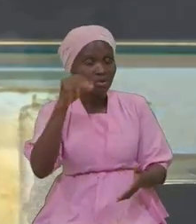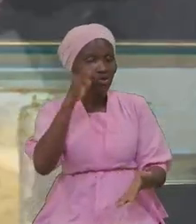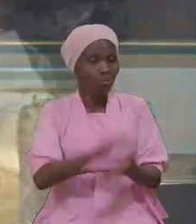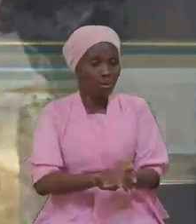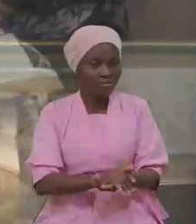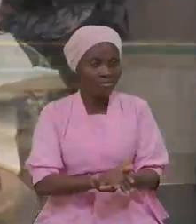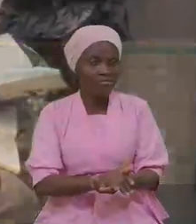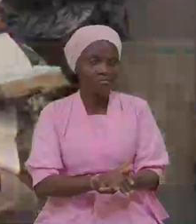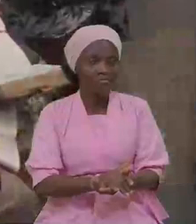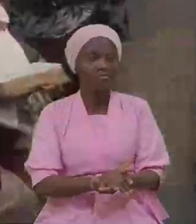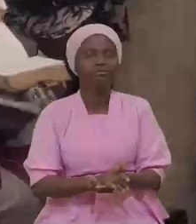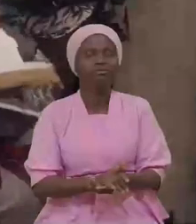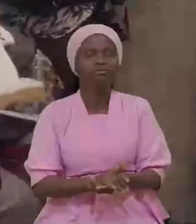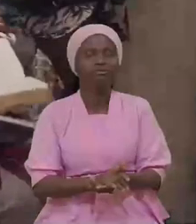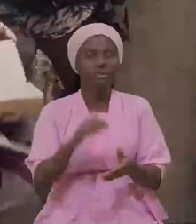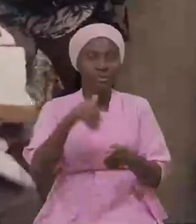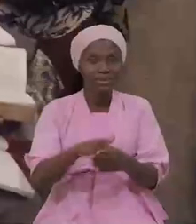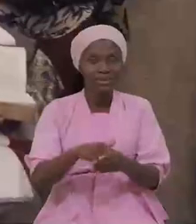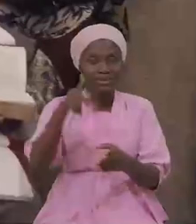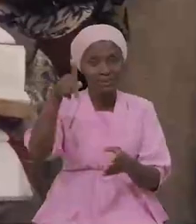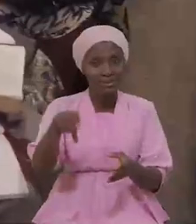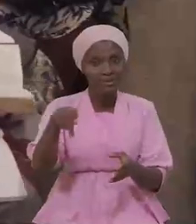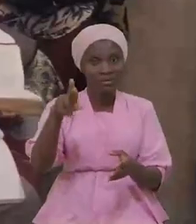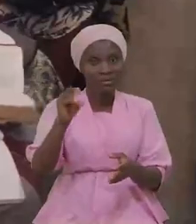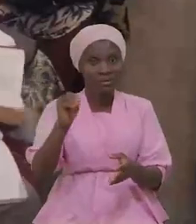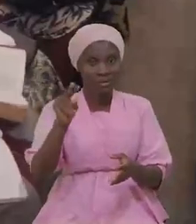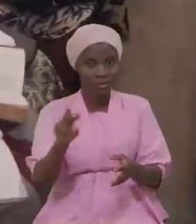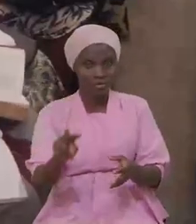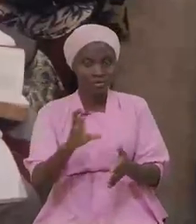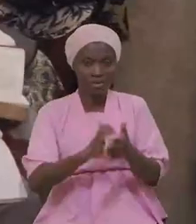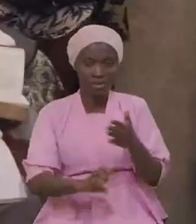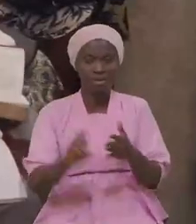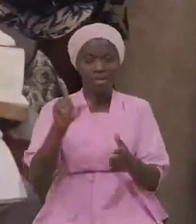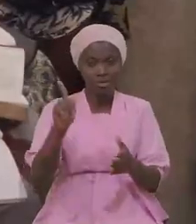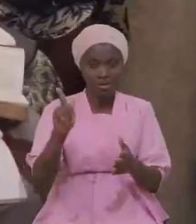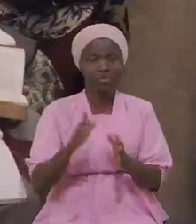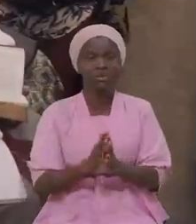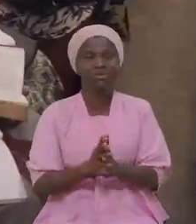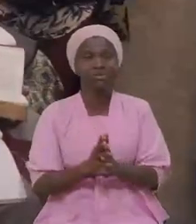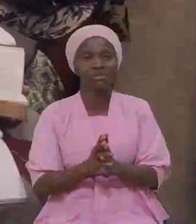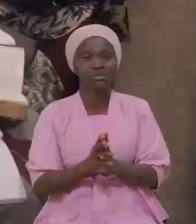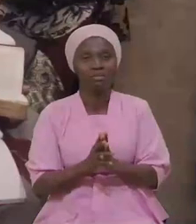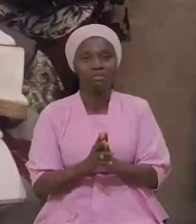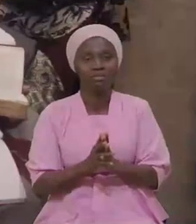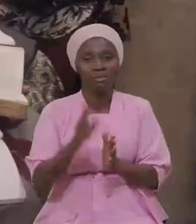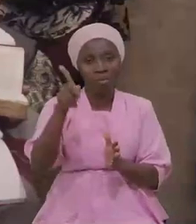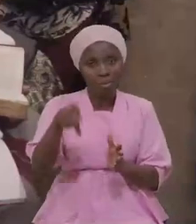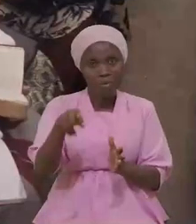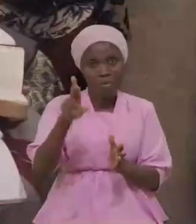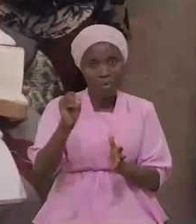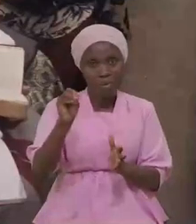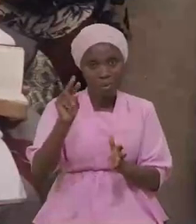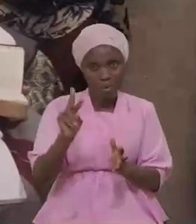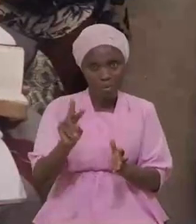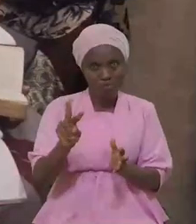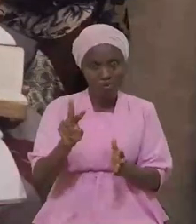Allons au Proverbe. Proverbe 21. Proverbe chapitre 21. Proverbe